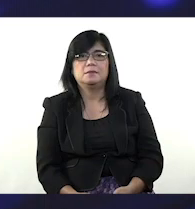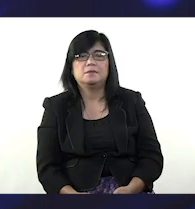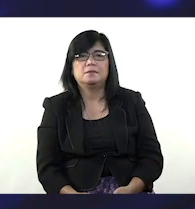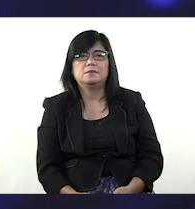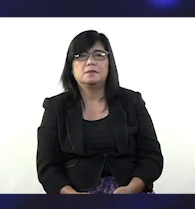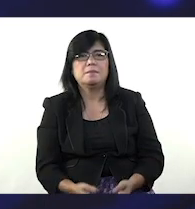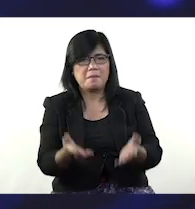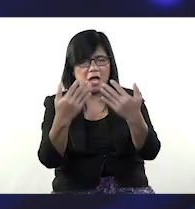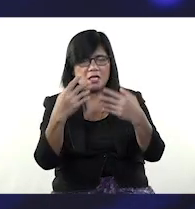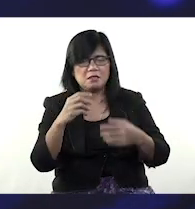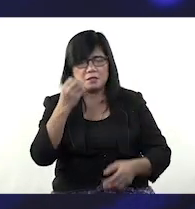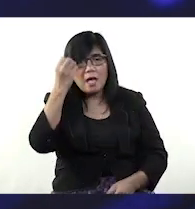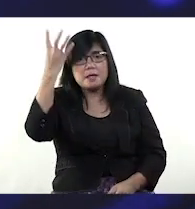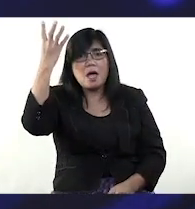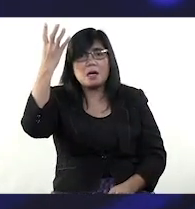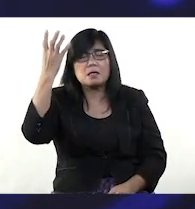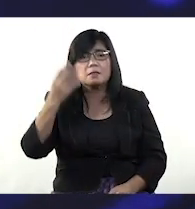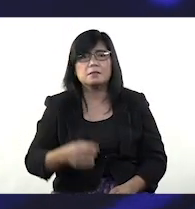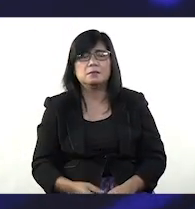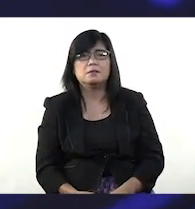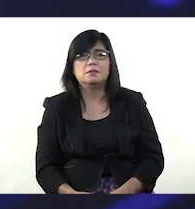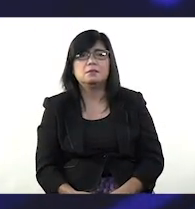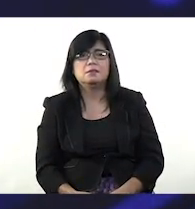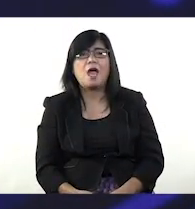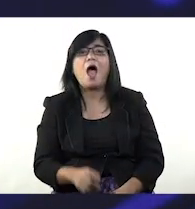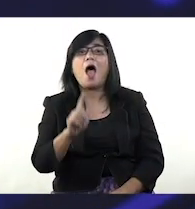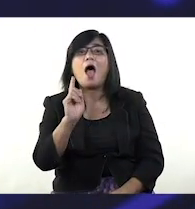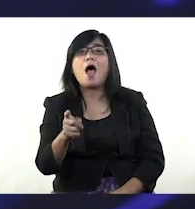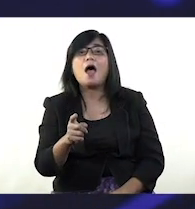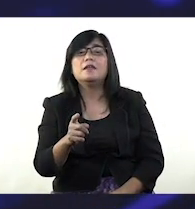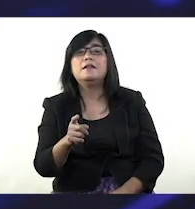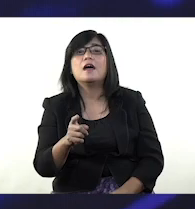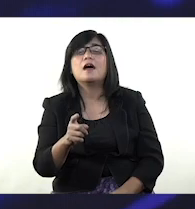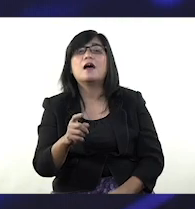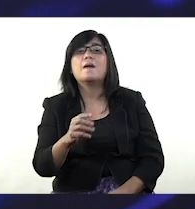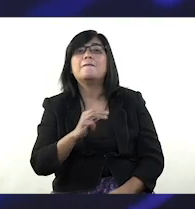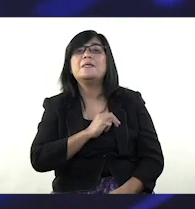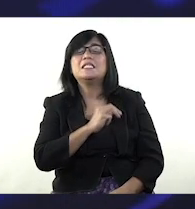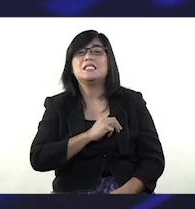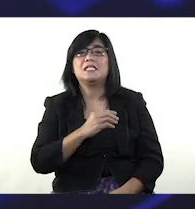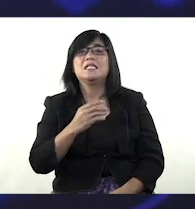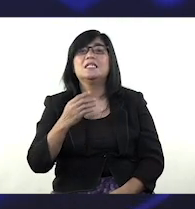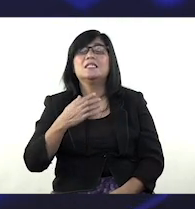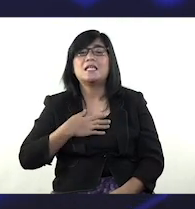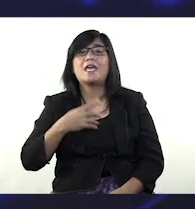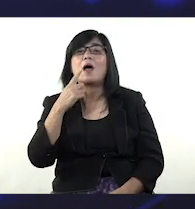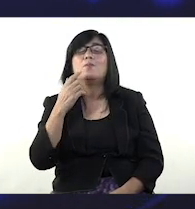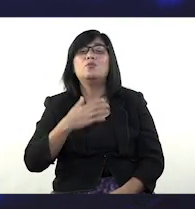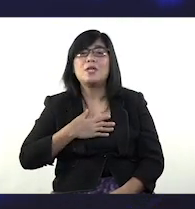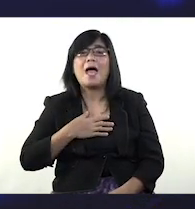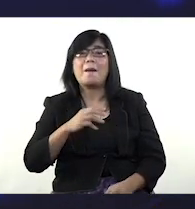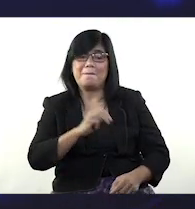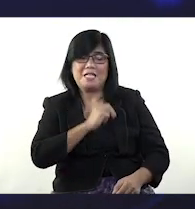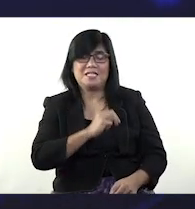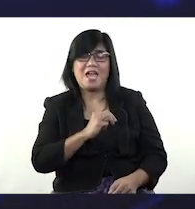Hai lemari Kita sadar Hai fms jagem Flash sadamichi yang rusak